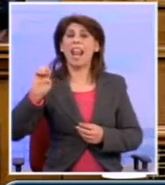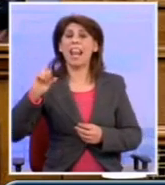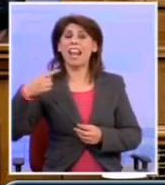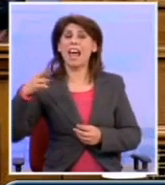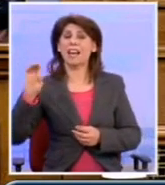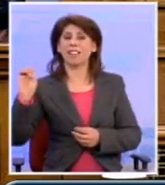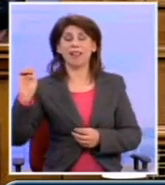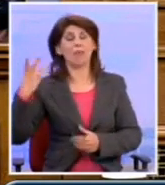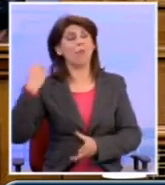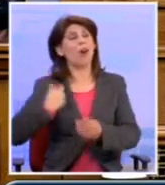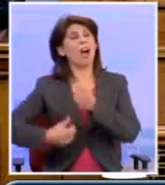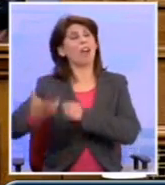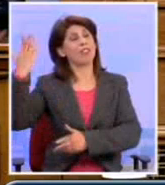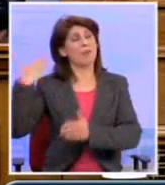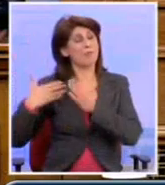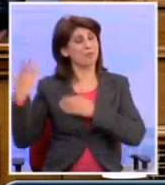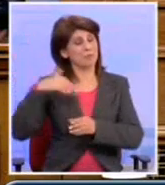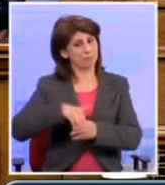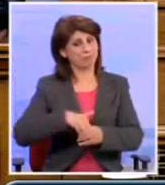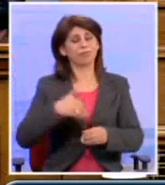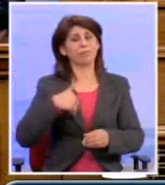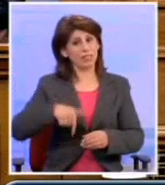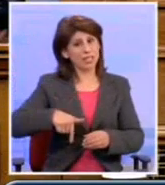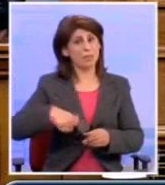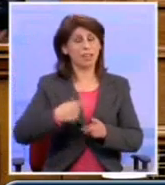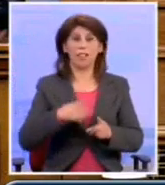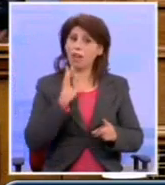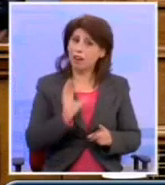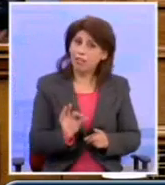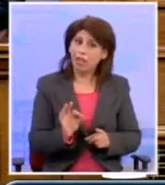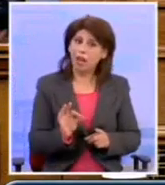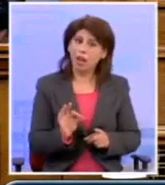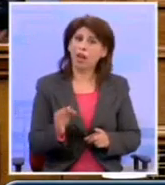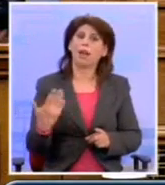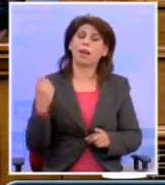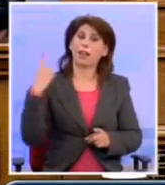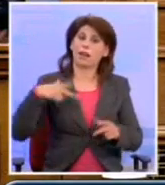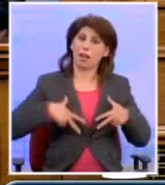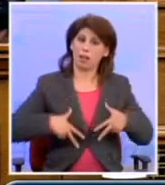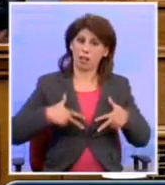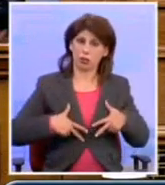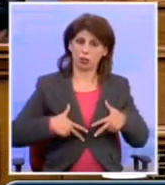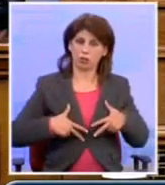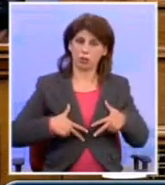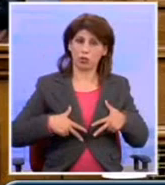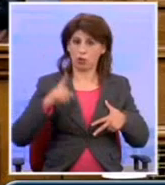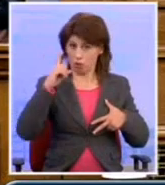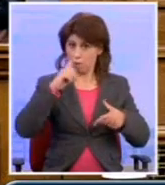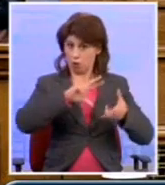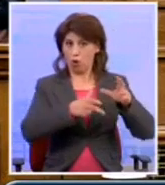πάρα πολλά χρόνια πριν, σήμερα η χώρα μας αλήθεια είναι μια χώρα στον πρώτο